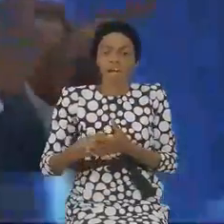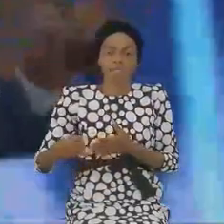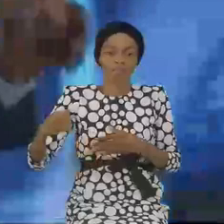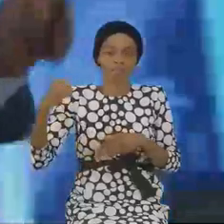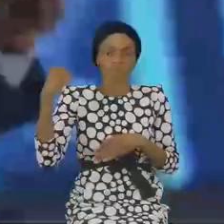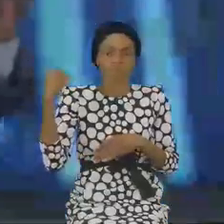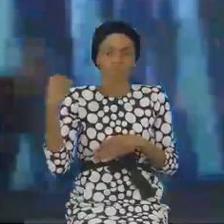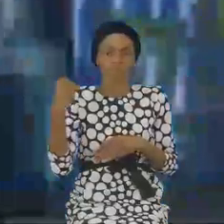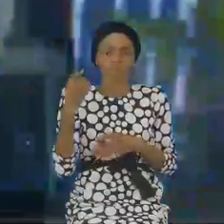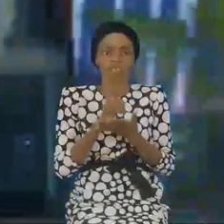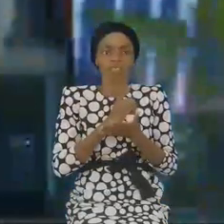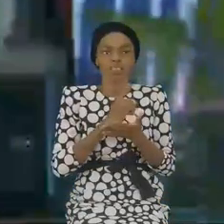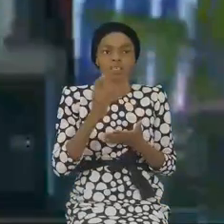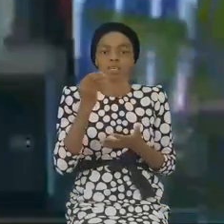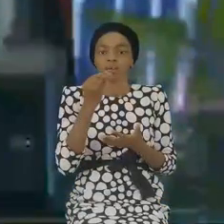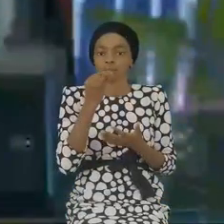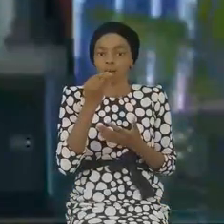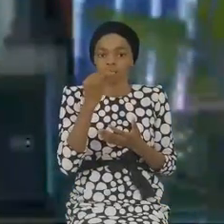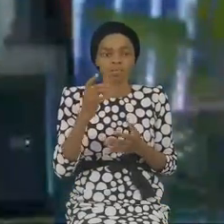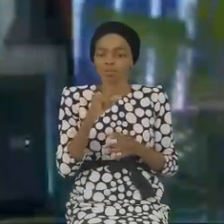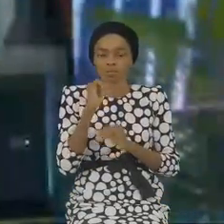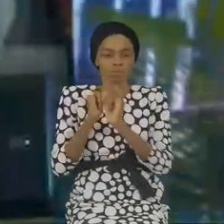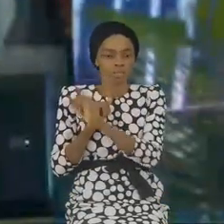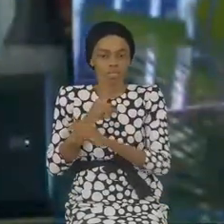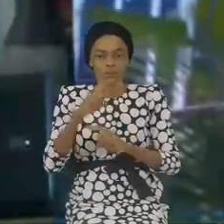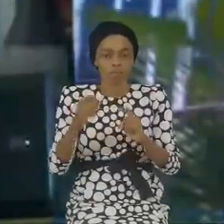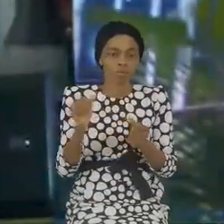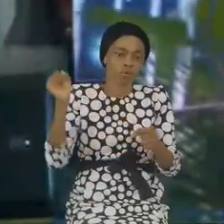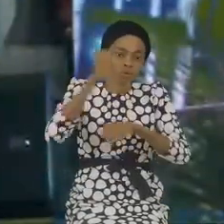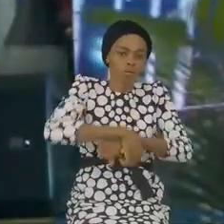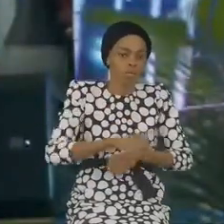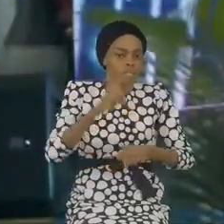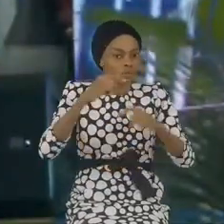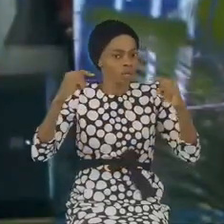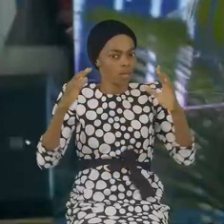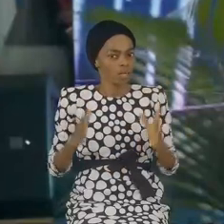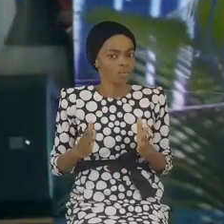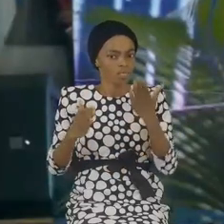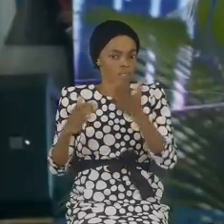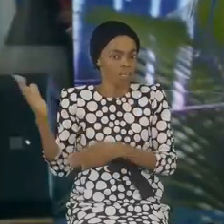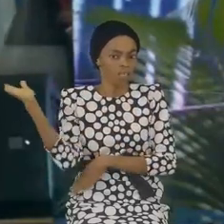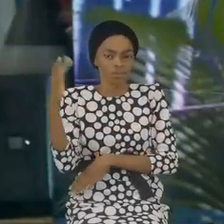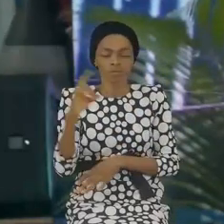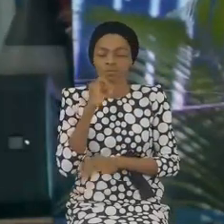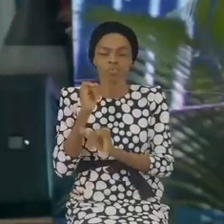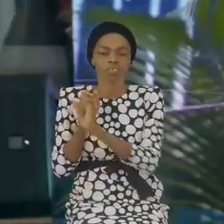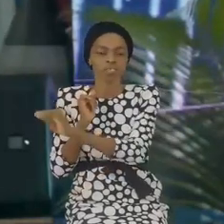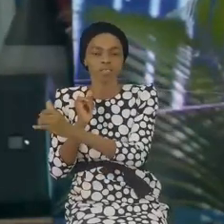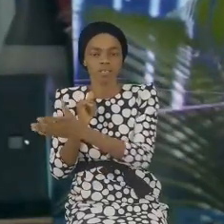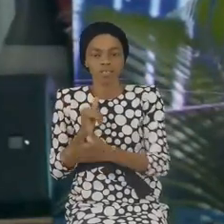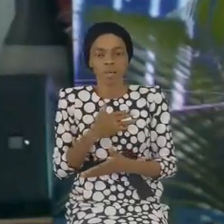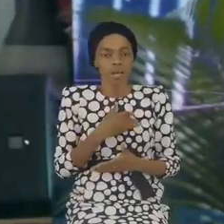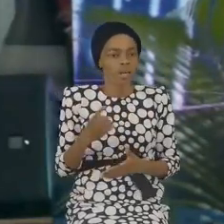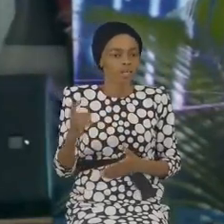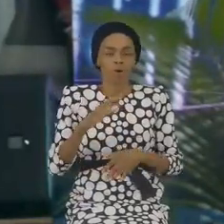Nous ne devons pas nous asseoir là-bas. Nous pouvons vaincre les Amalécites à tout moment dans le désert, mais nous ne devons pas nous établir là-bas.